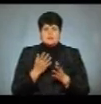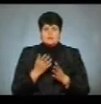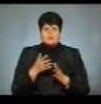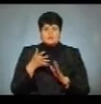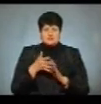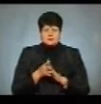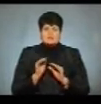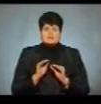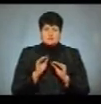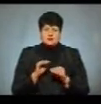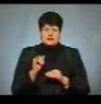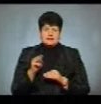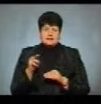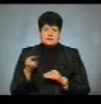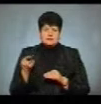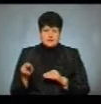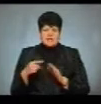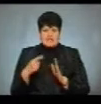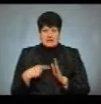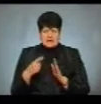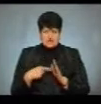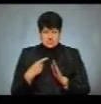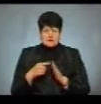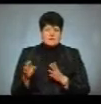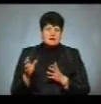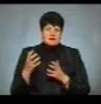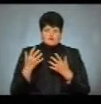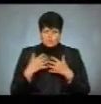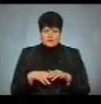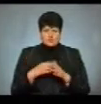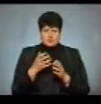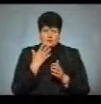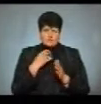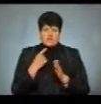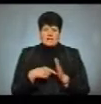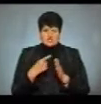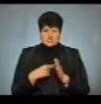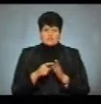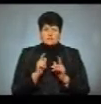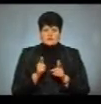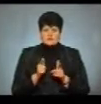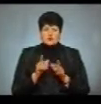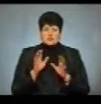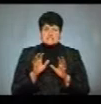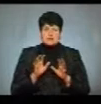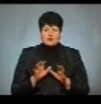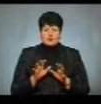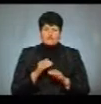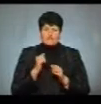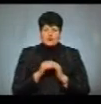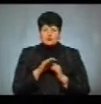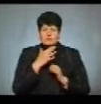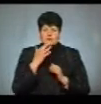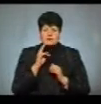і встановлювати як ІТП, так і тепловий лічильник, бо там автоматично йде тепловий лічильник. Бо згідно закону про комерційний облік, в кожному